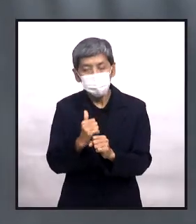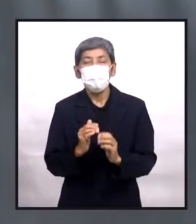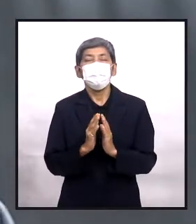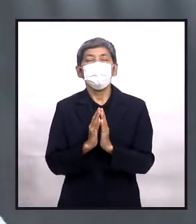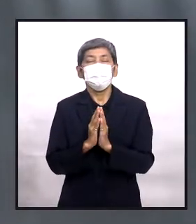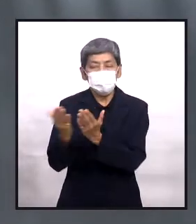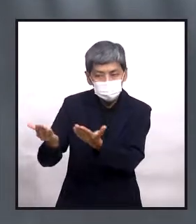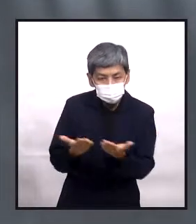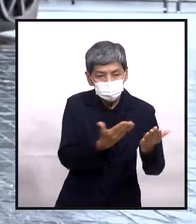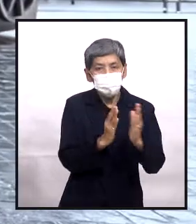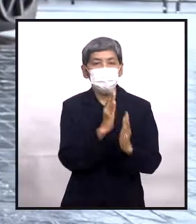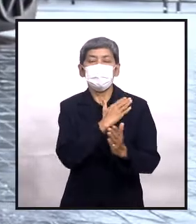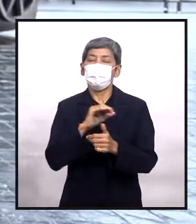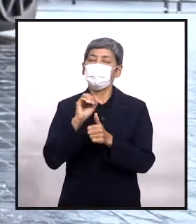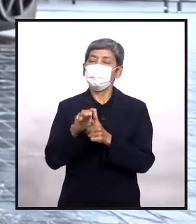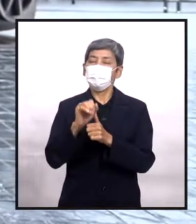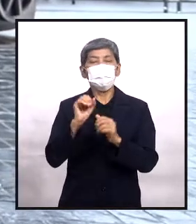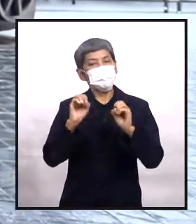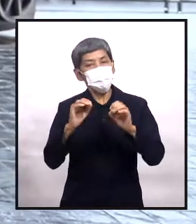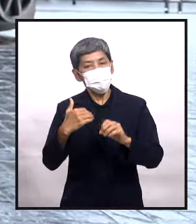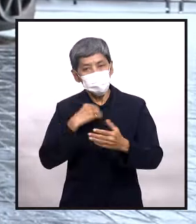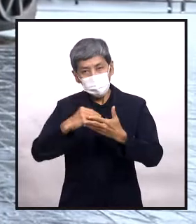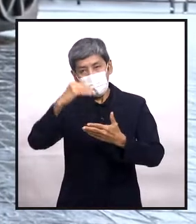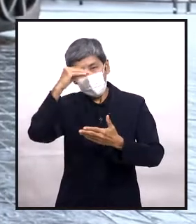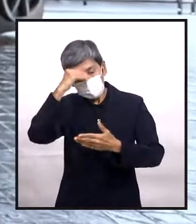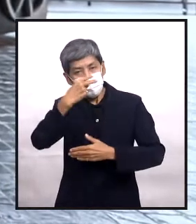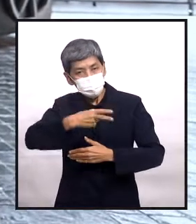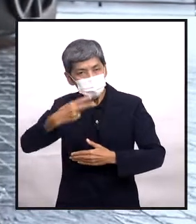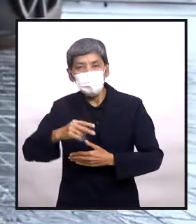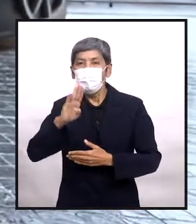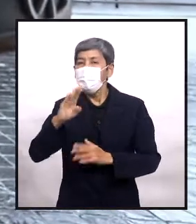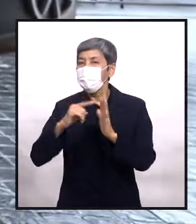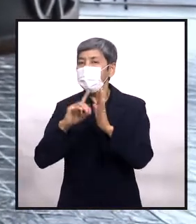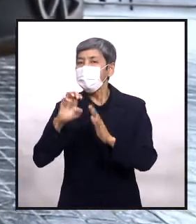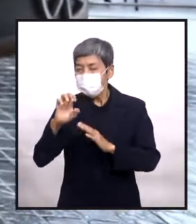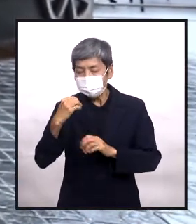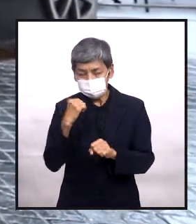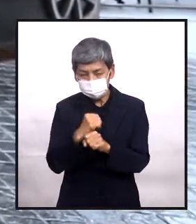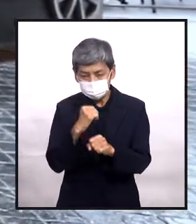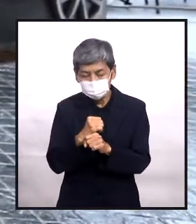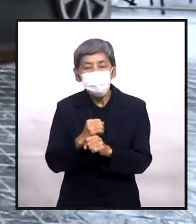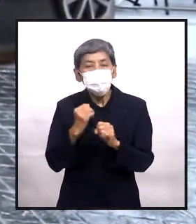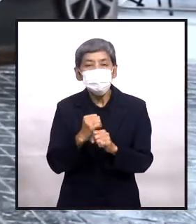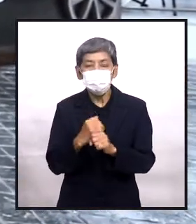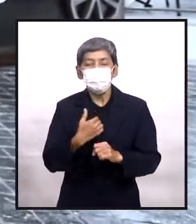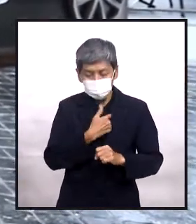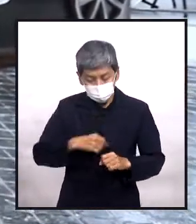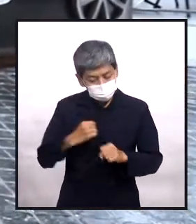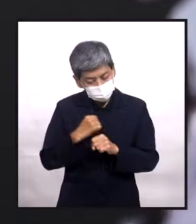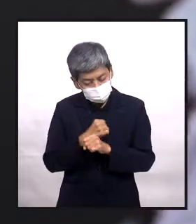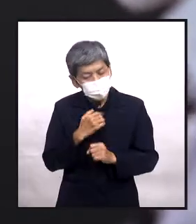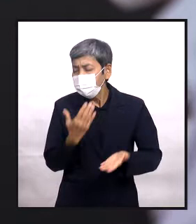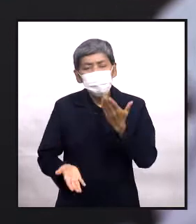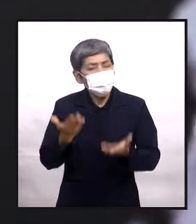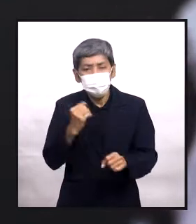มตตาครูบาอาจารย์ให้มาบรรยายให้ฟังเสร็จแล้วอยากจะเรียนบาลีก็มีสอนบาลีอยากจะได้ภาคทฤษฎีและอภิธรรมก็มีอภิธรรม